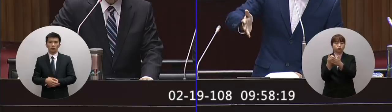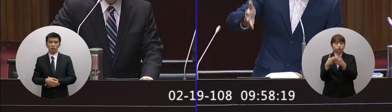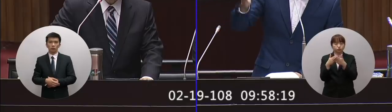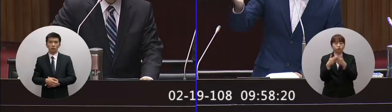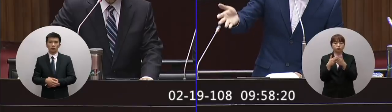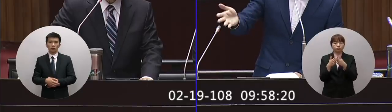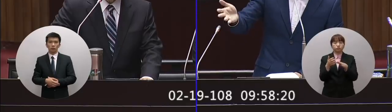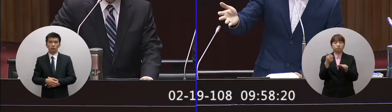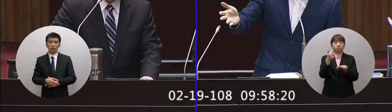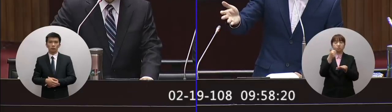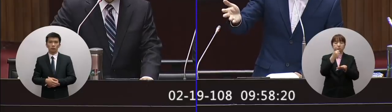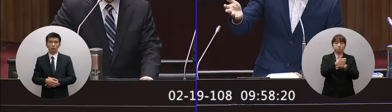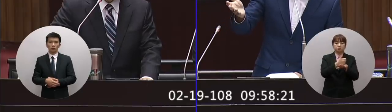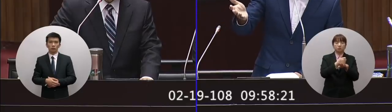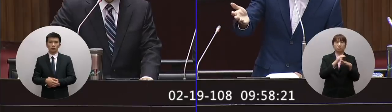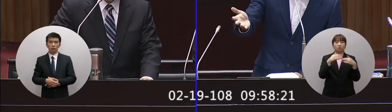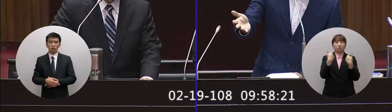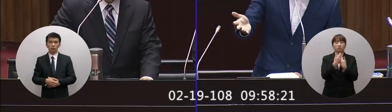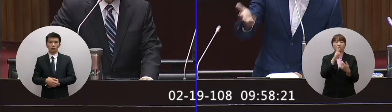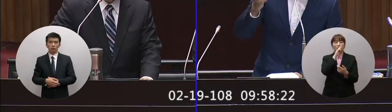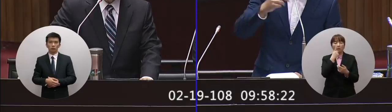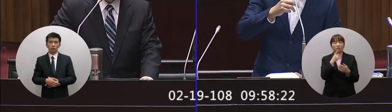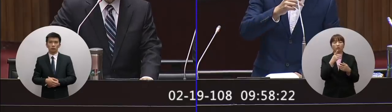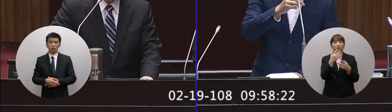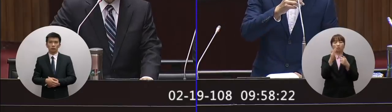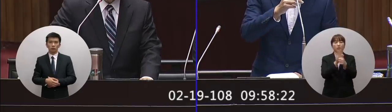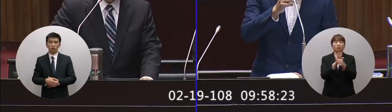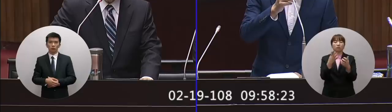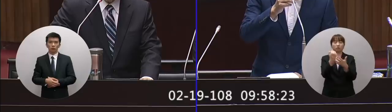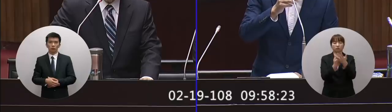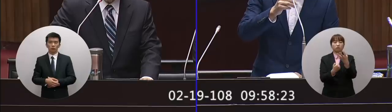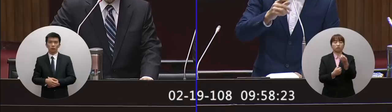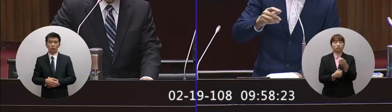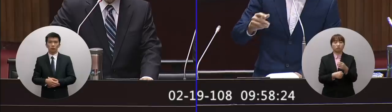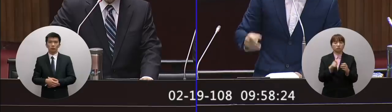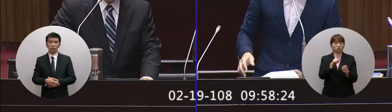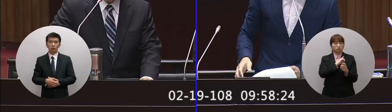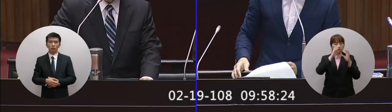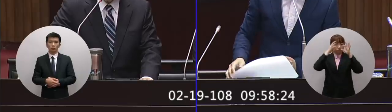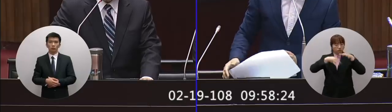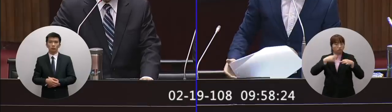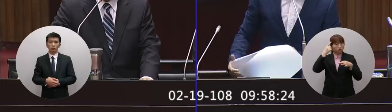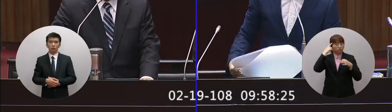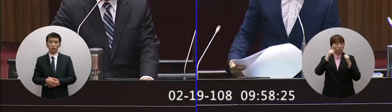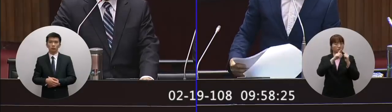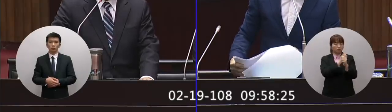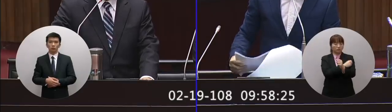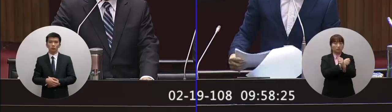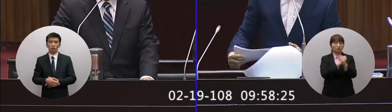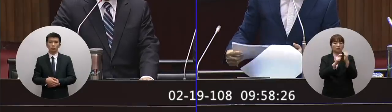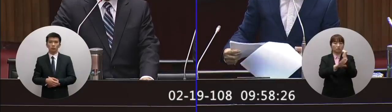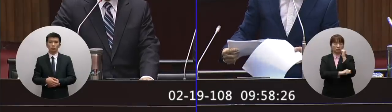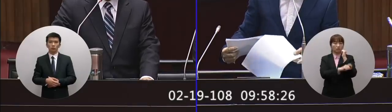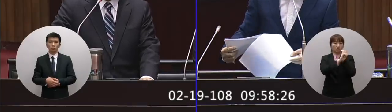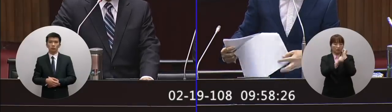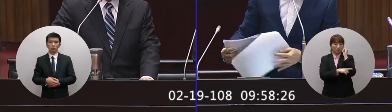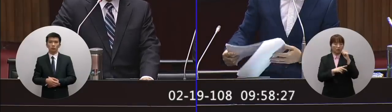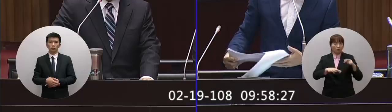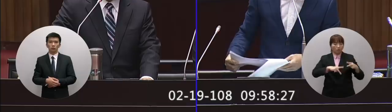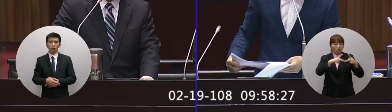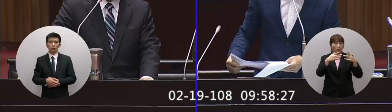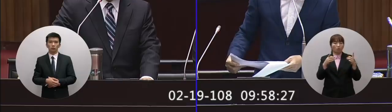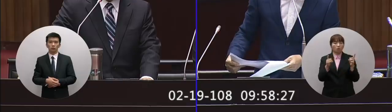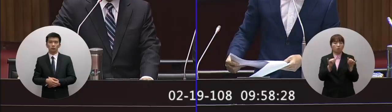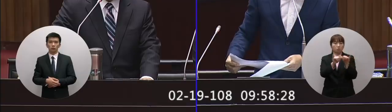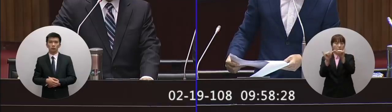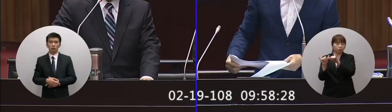台之后开始逆转。院长有没有好好想？好，劳基法在修，我想冲突争议